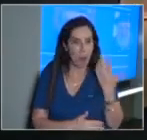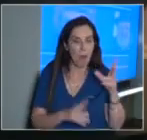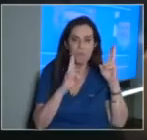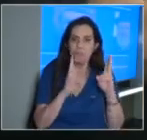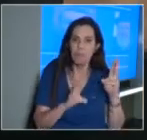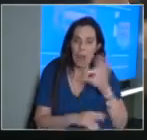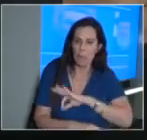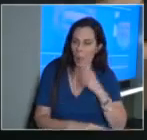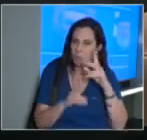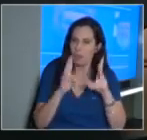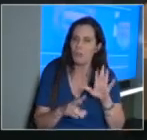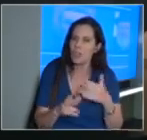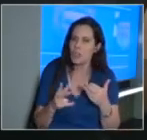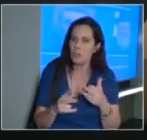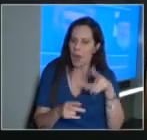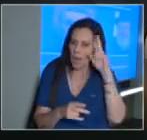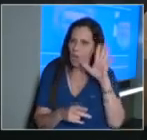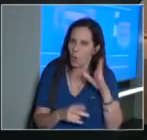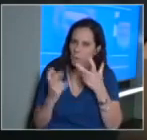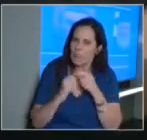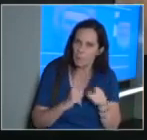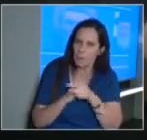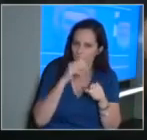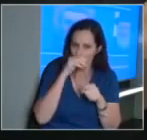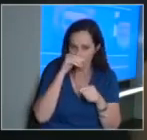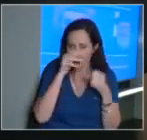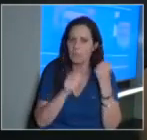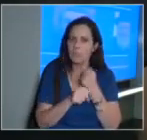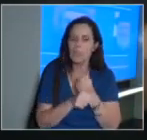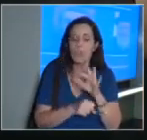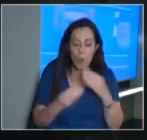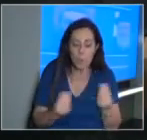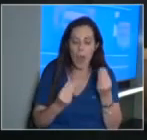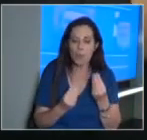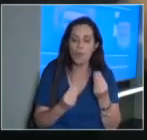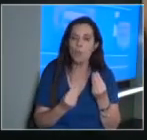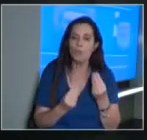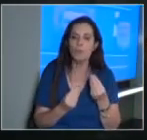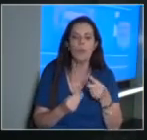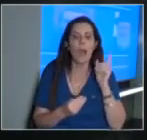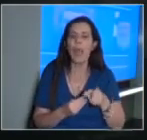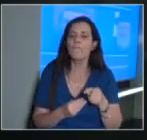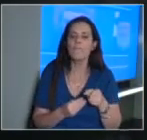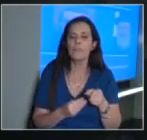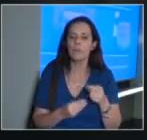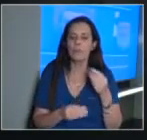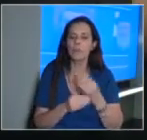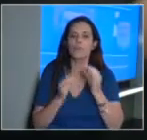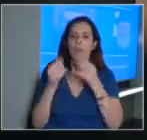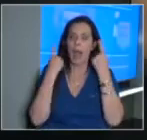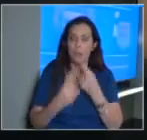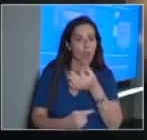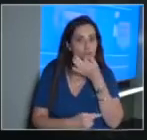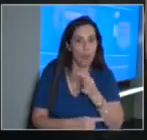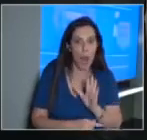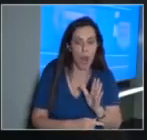התקדמות משם, ובעיקר יש ציפייה מהליכוד ומראש הממשלה נתניהו, תעשה עוד את החצי מייל שלך ותבוא לקראתנו, חייבים לבוא לקראת החרדים.